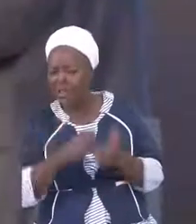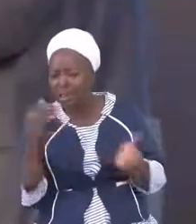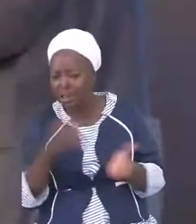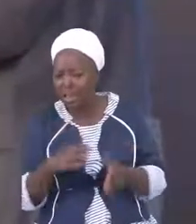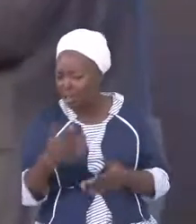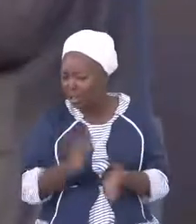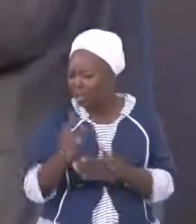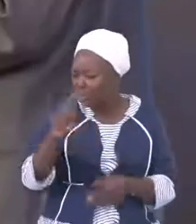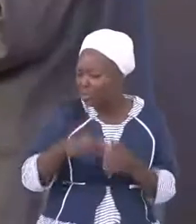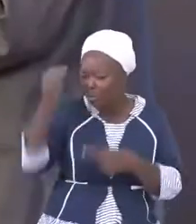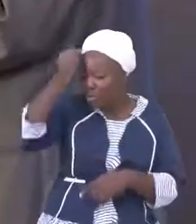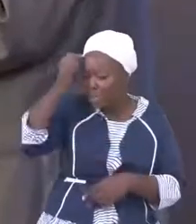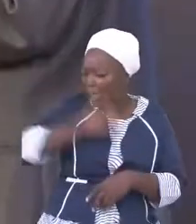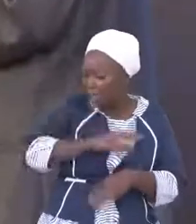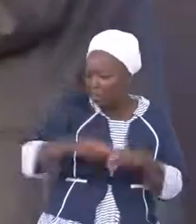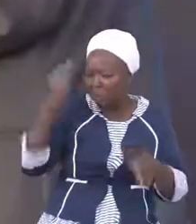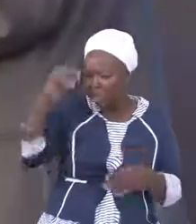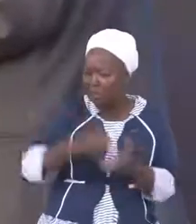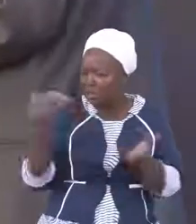que je pensais,